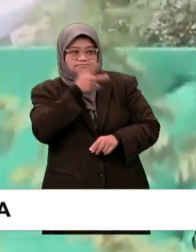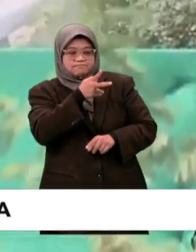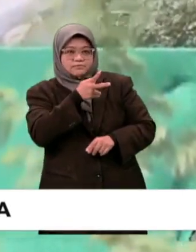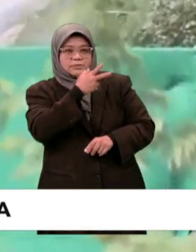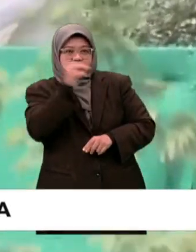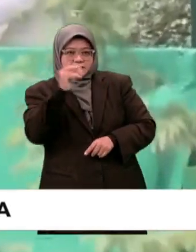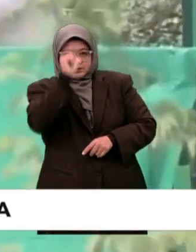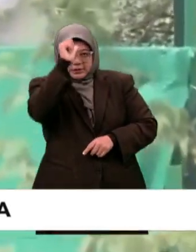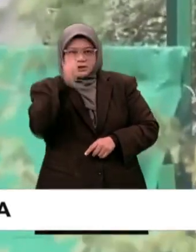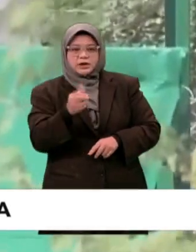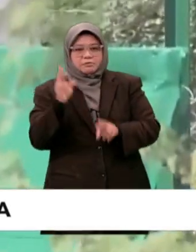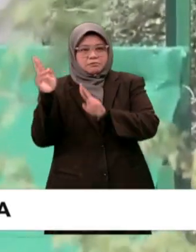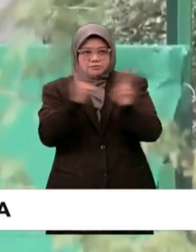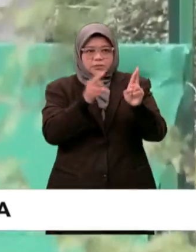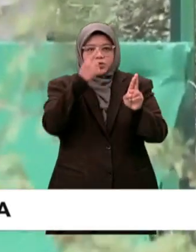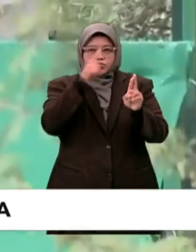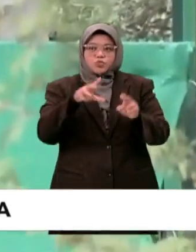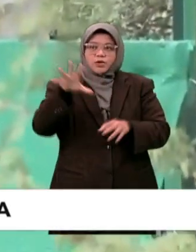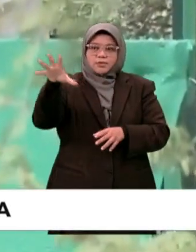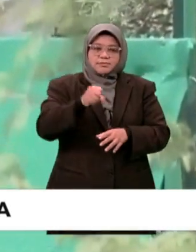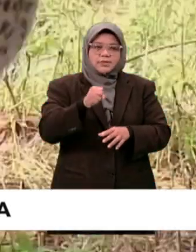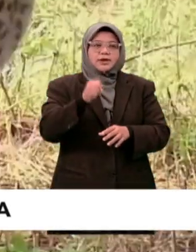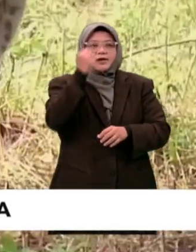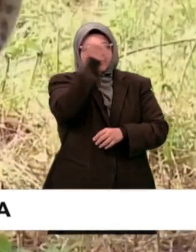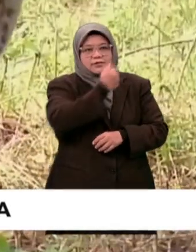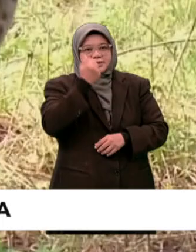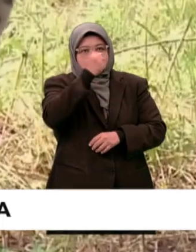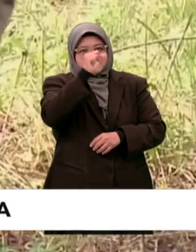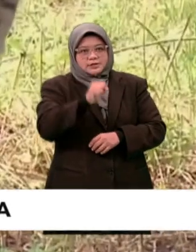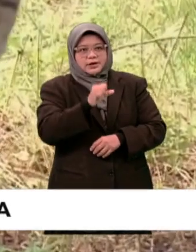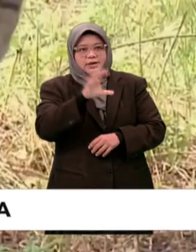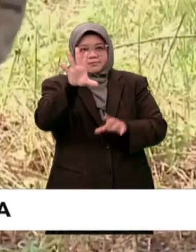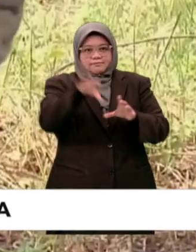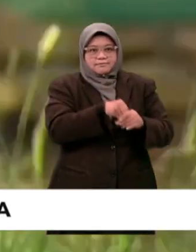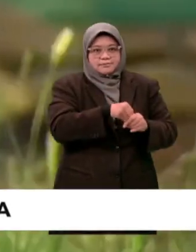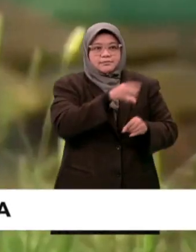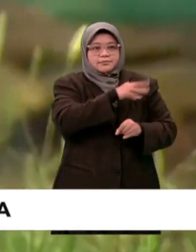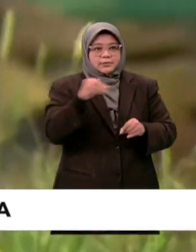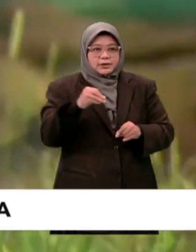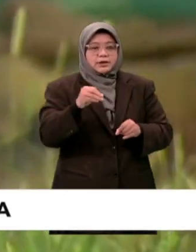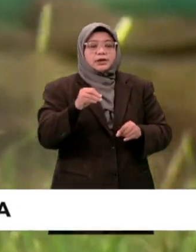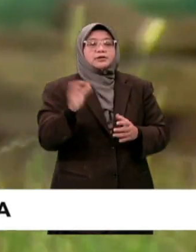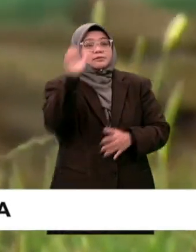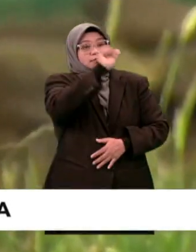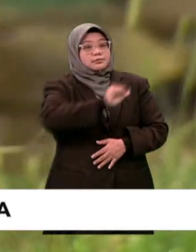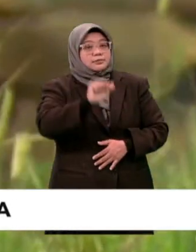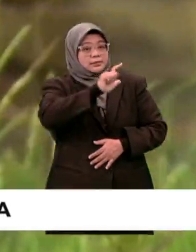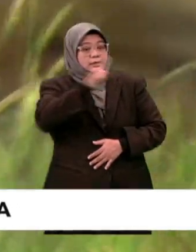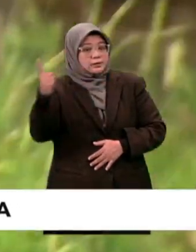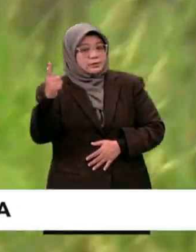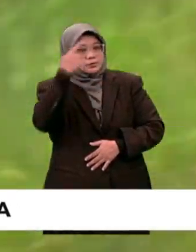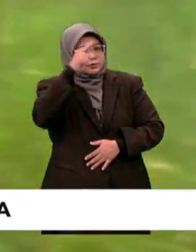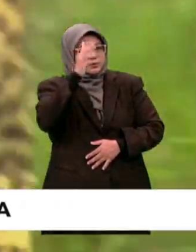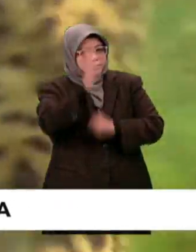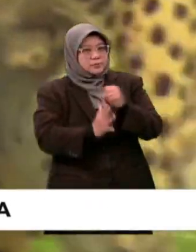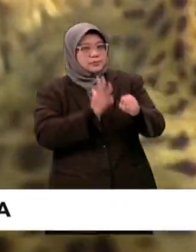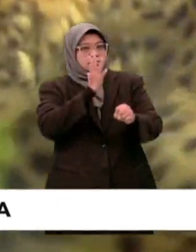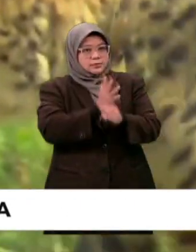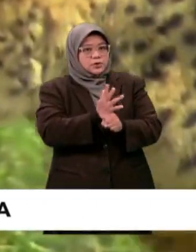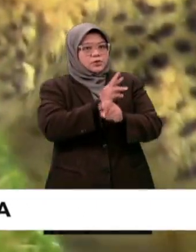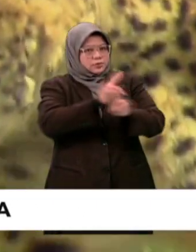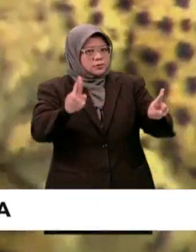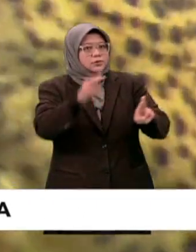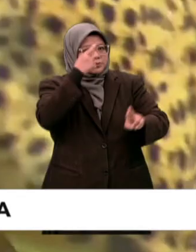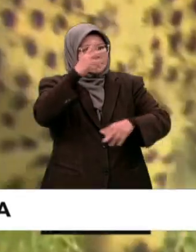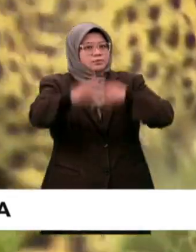merancang membawa lebih banyak cheetah dari Afrika Selatan namibia dan negara-negara Afrika lain dalam tempo 5 tahun sebagai